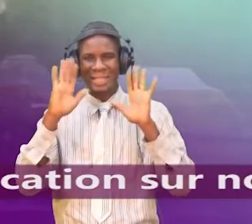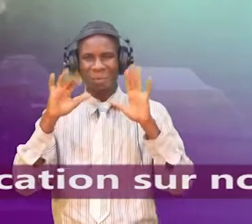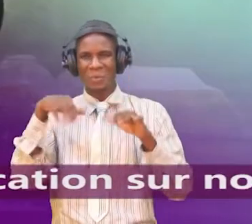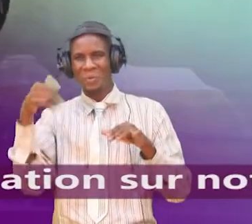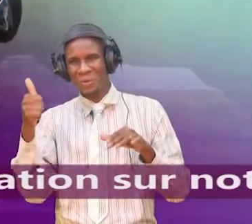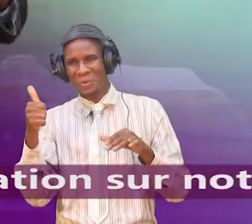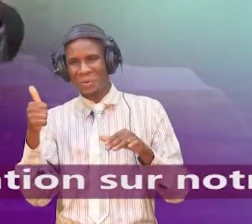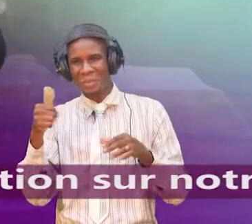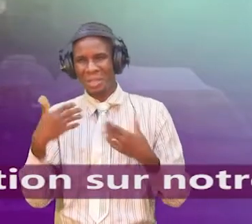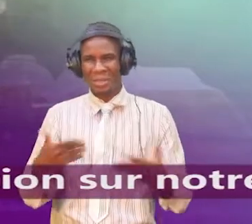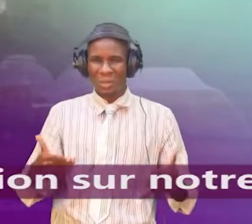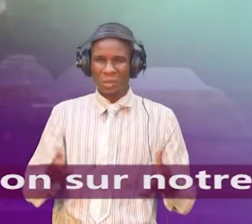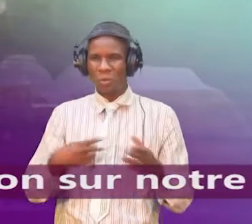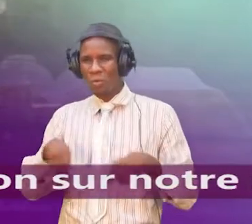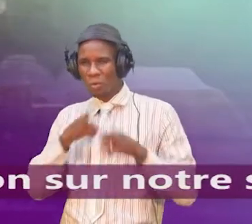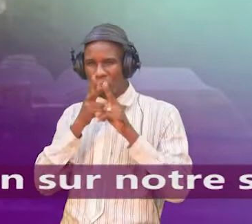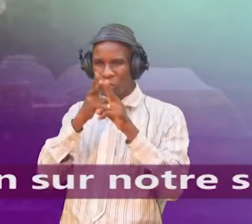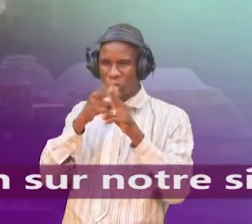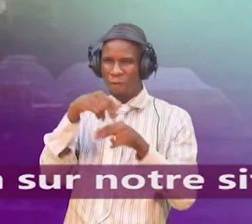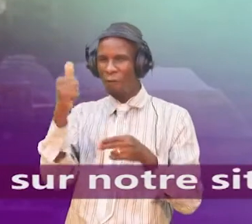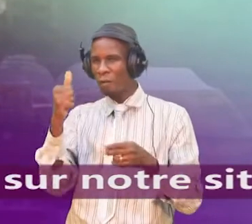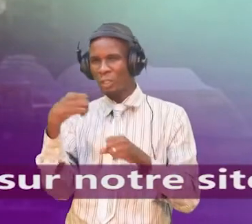lifesto moko bosili kokokisa te.